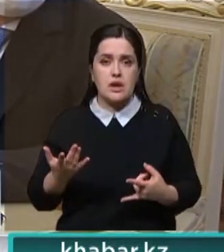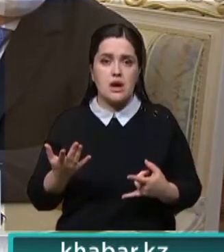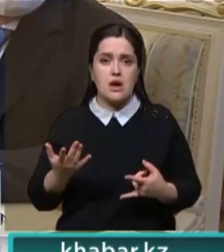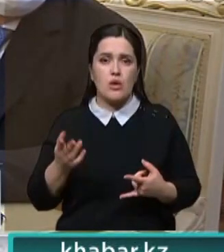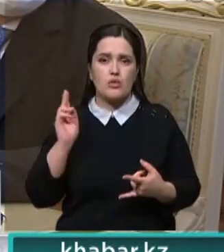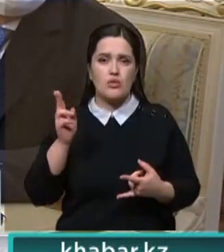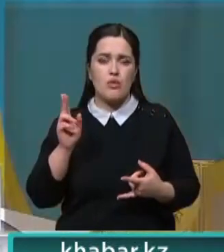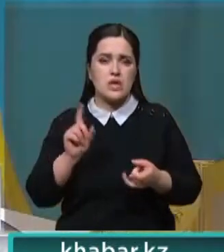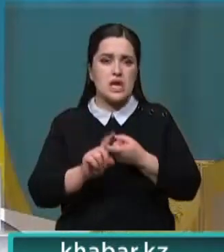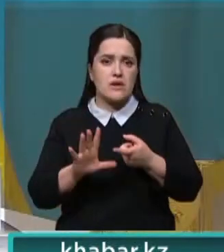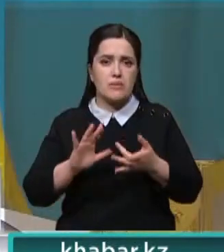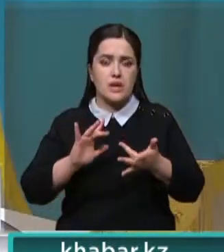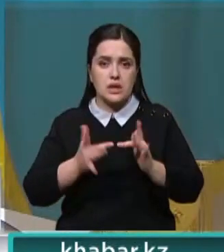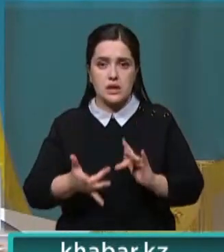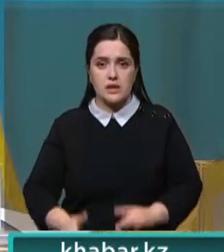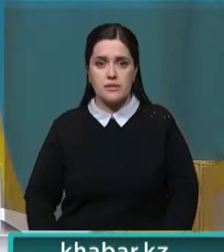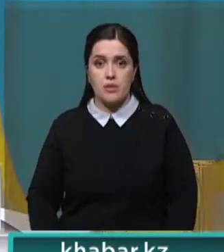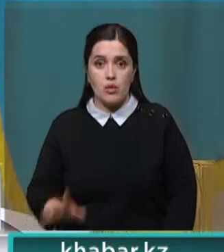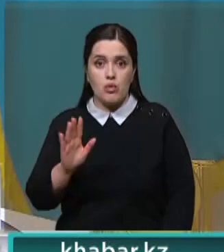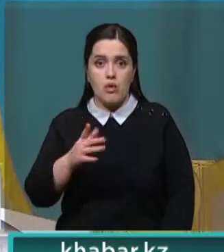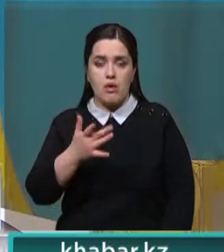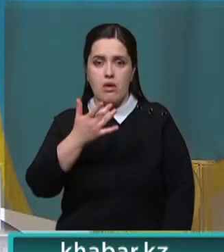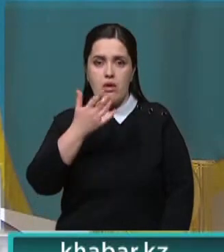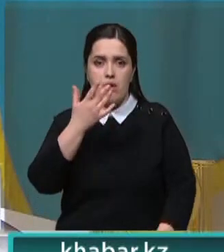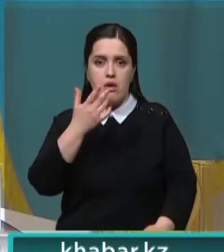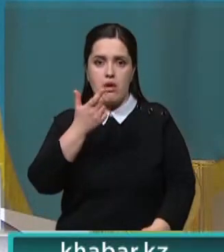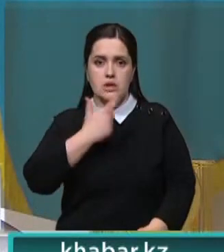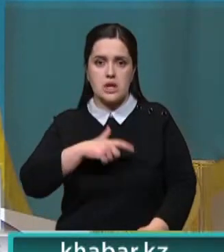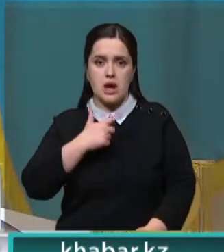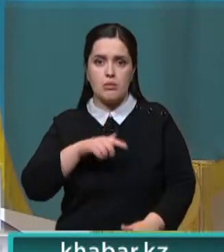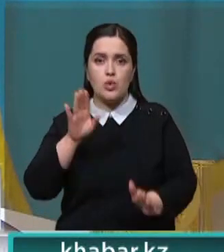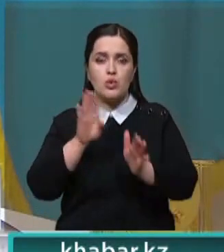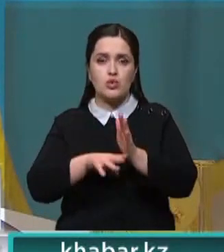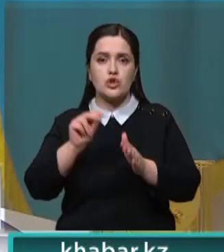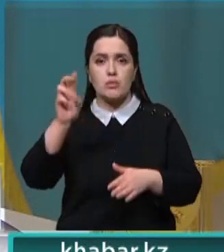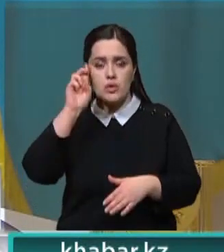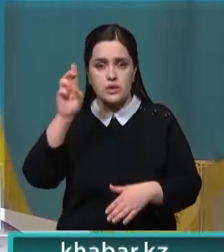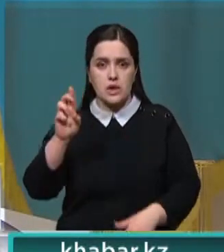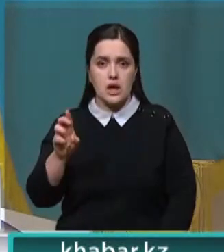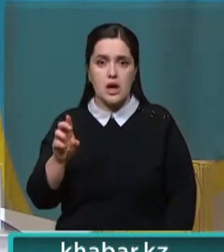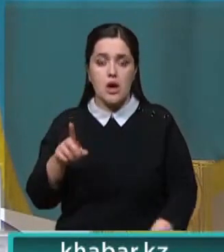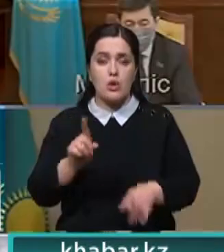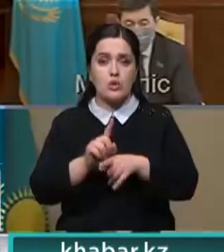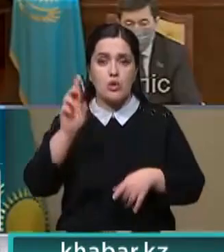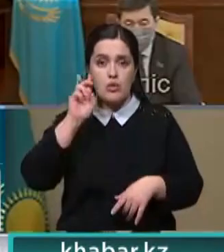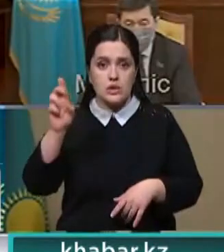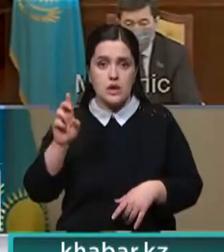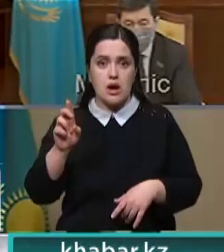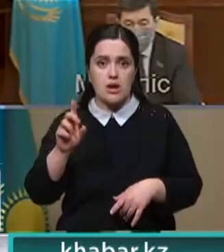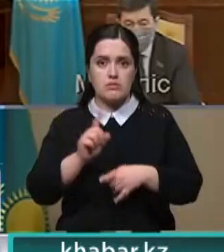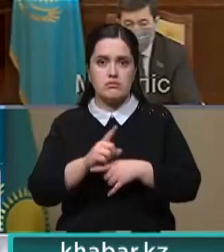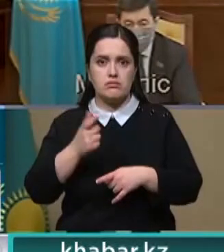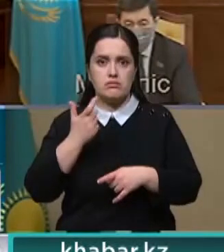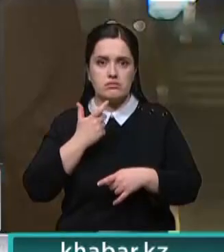независимых интернет-провайдеров. Частные монополии гораздо хуже, чем государственные монополии. А и государственные монополии не уступают по